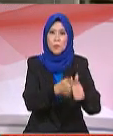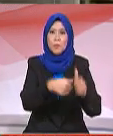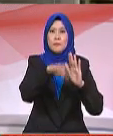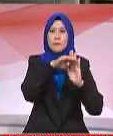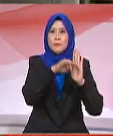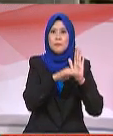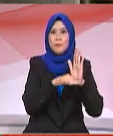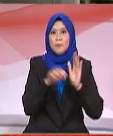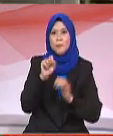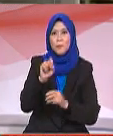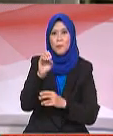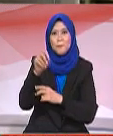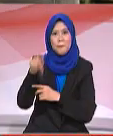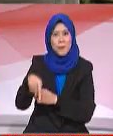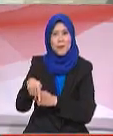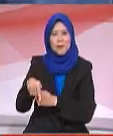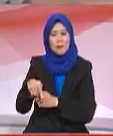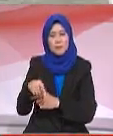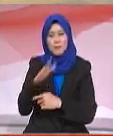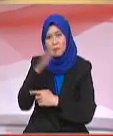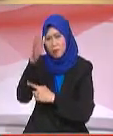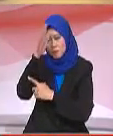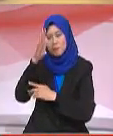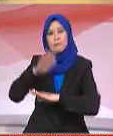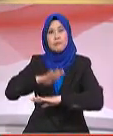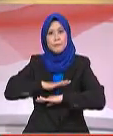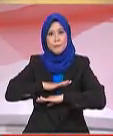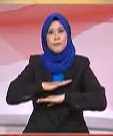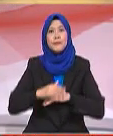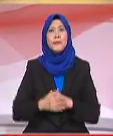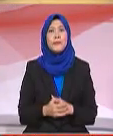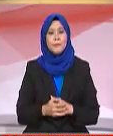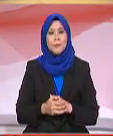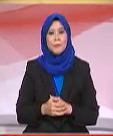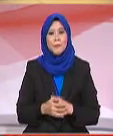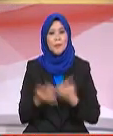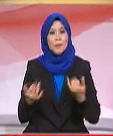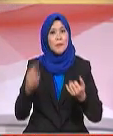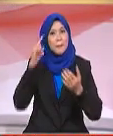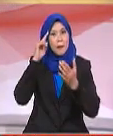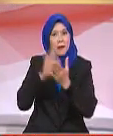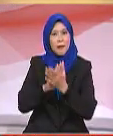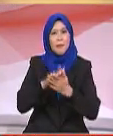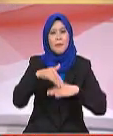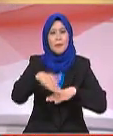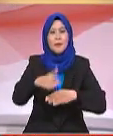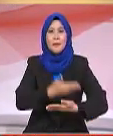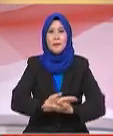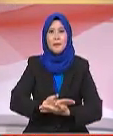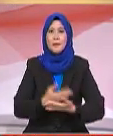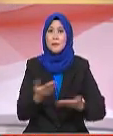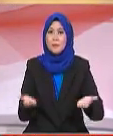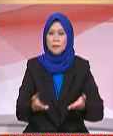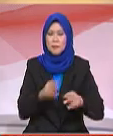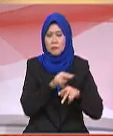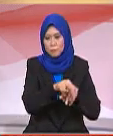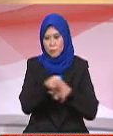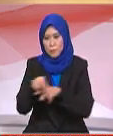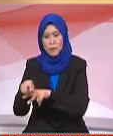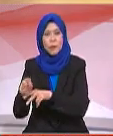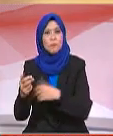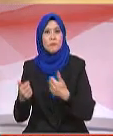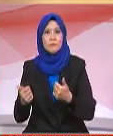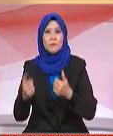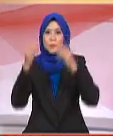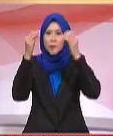berikan pun dan maklumkan kepada kami pun cukup puas hatilah. Yakinan tak nak ke sini sebab saya rasa pematuhan SOP dia bagus dan